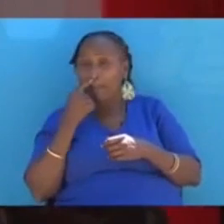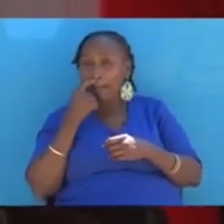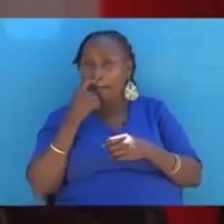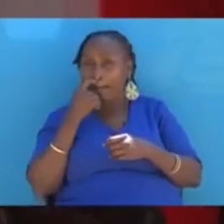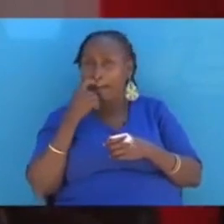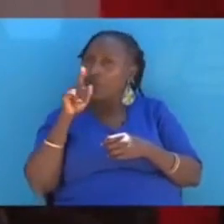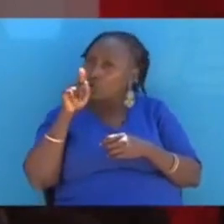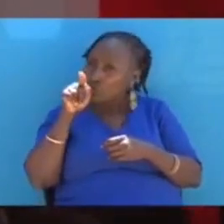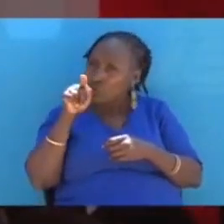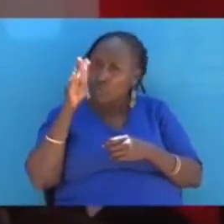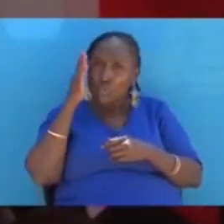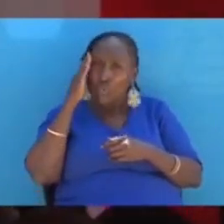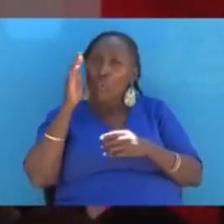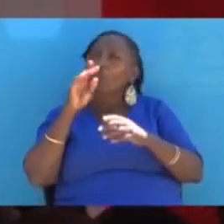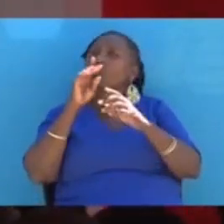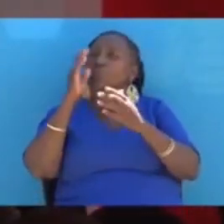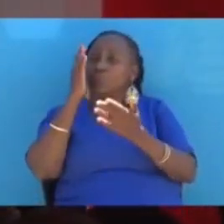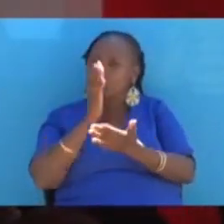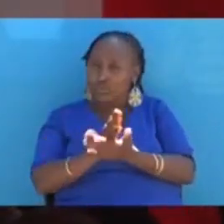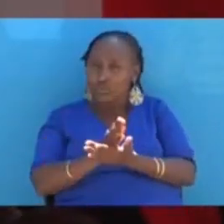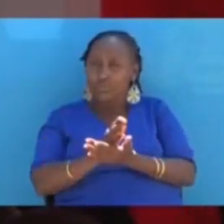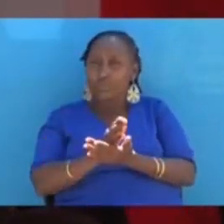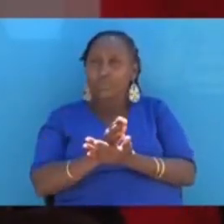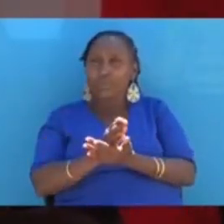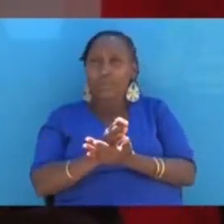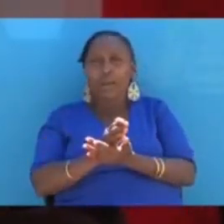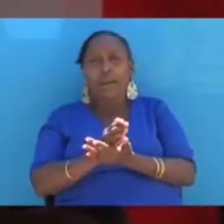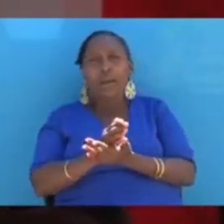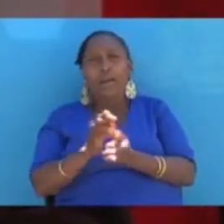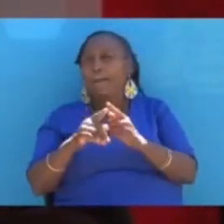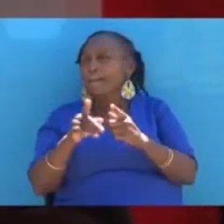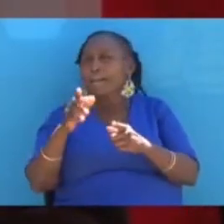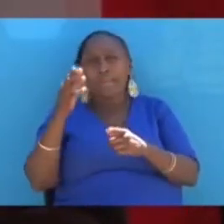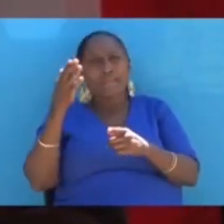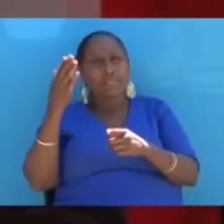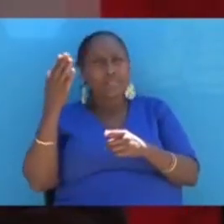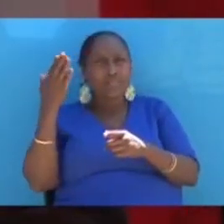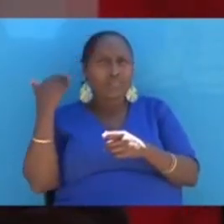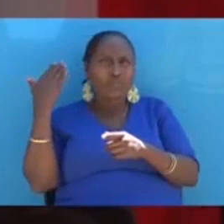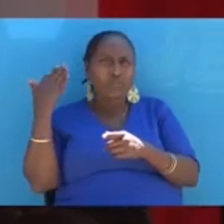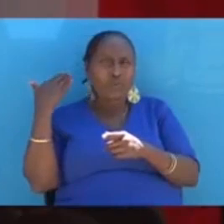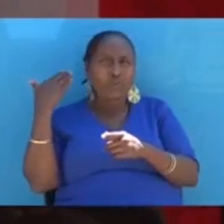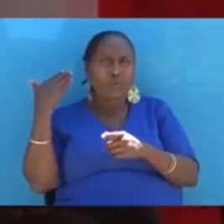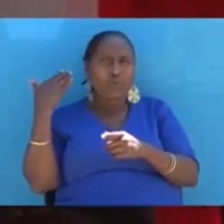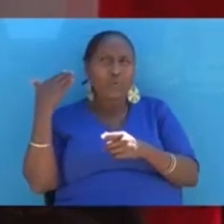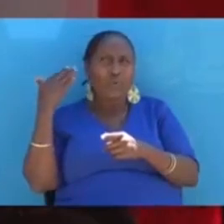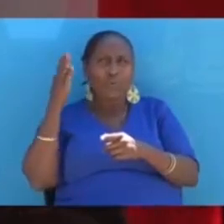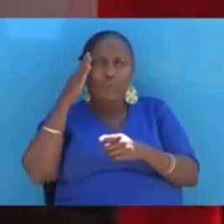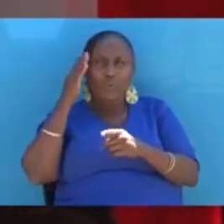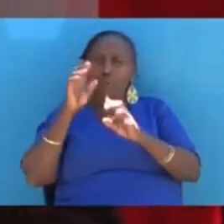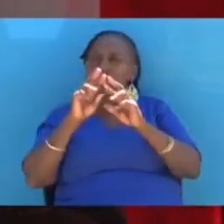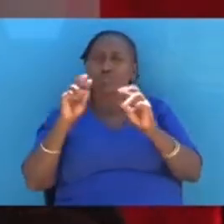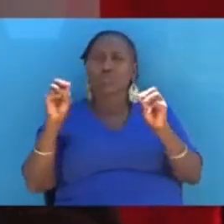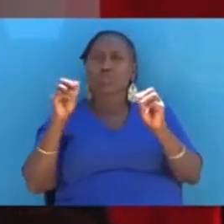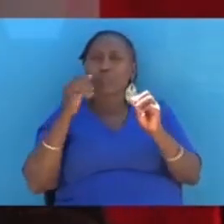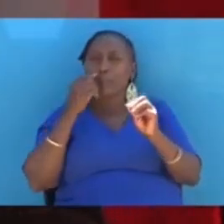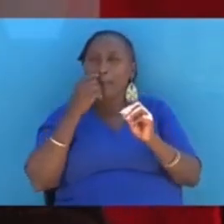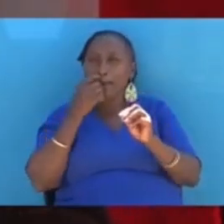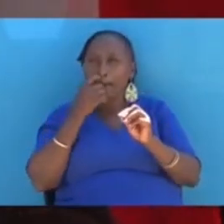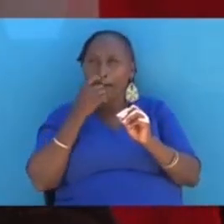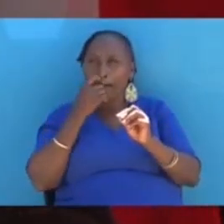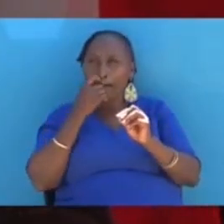nyinyi sasa mumejua ukweli, na hapo mbeleni mtajipanga vizuri. Lakini hata ikiwa hiyo,